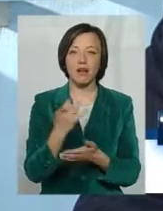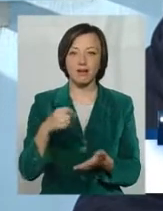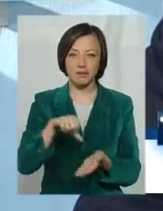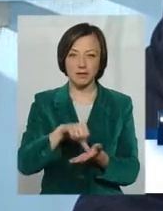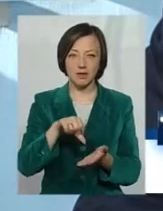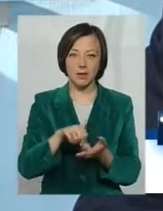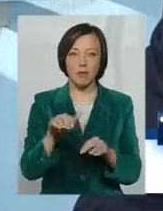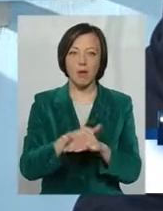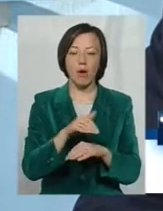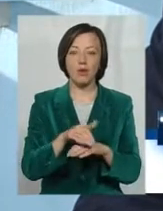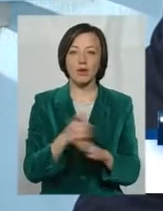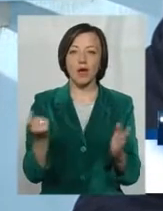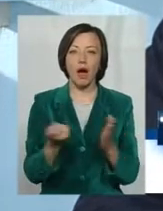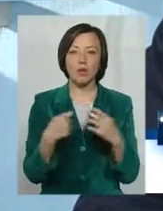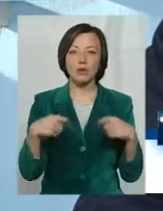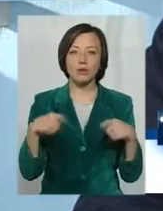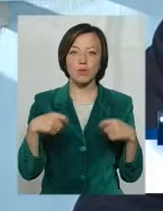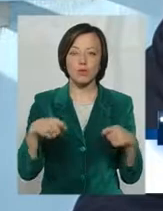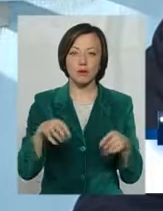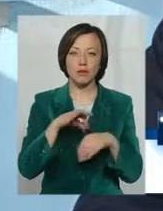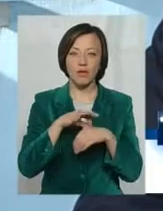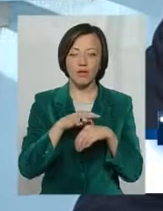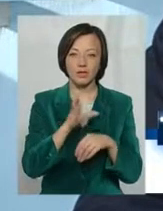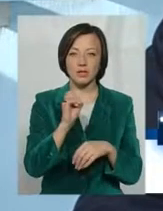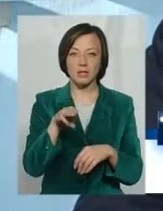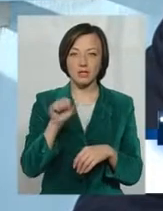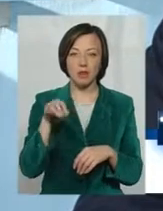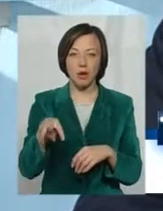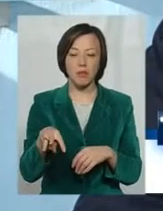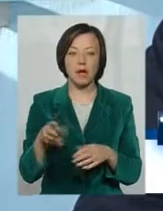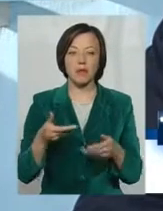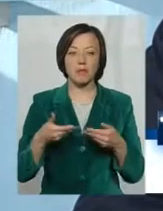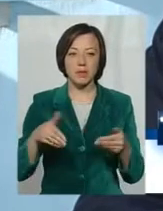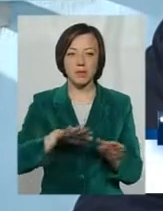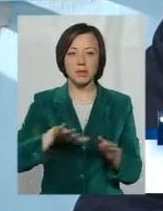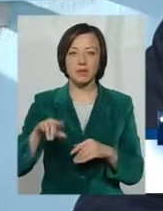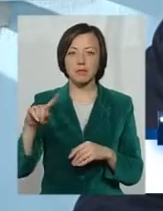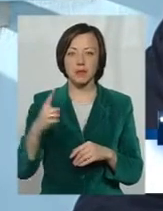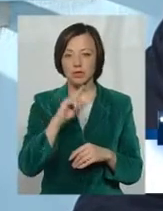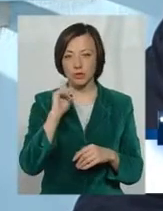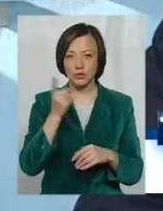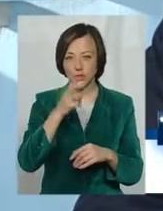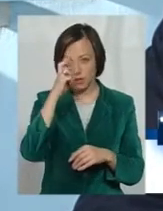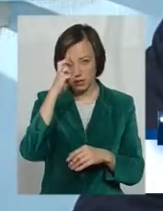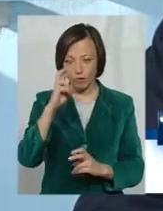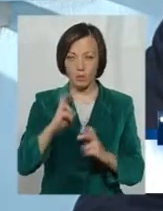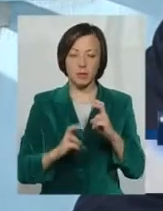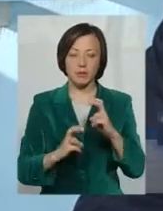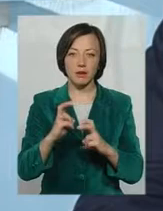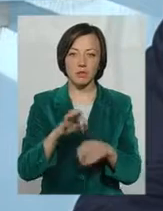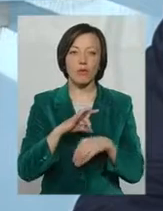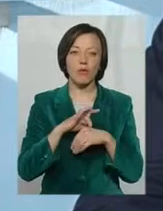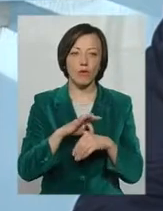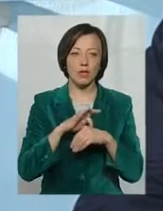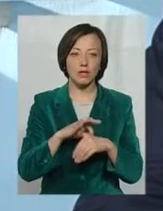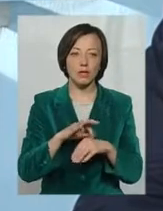участь у благодійному аукціоні, який проводився на Сетамі. Ми після першої річниці державного підприємства ми